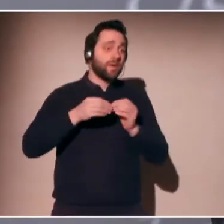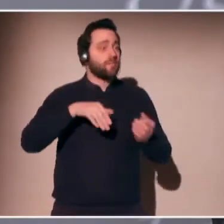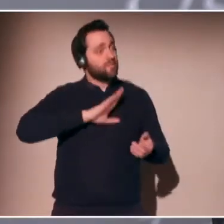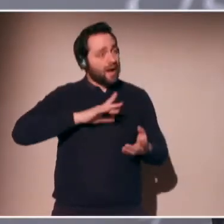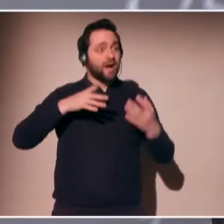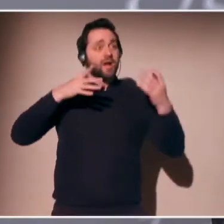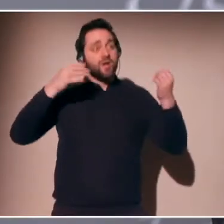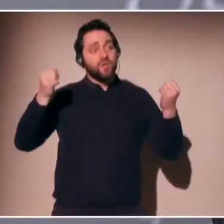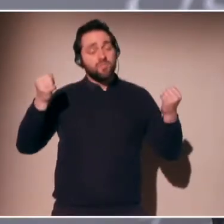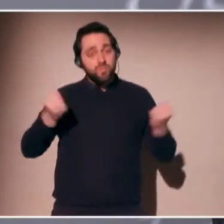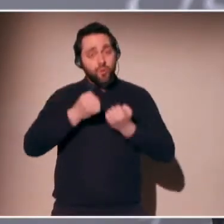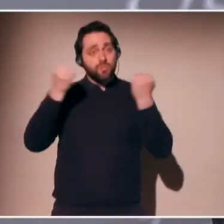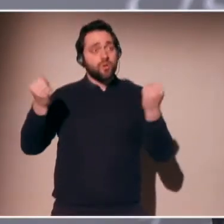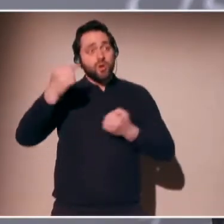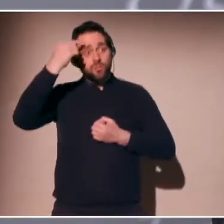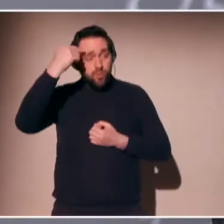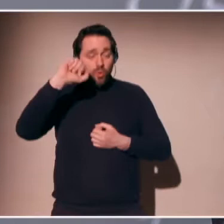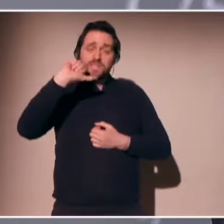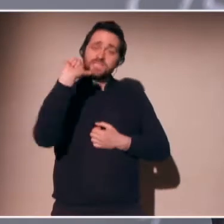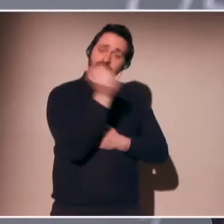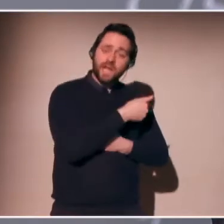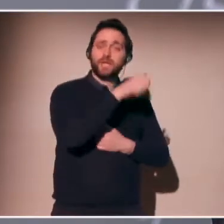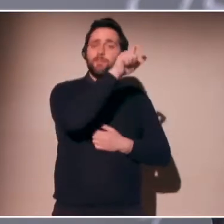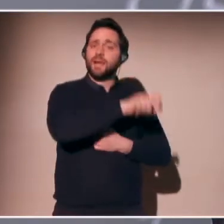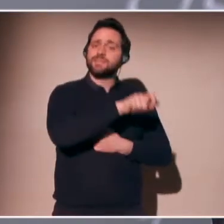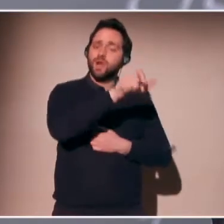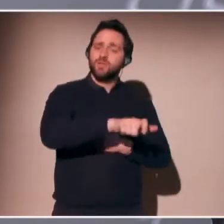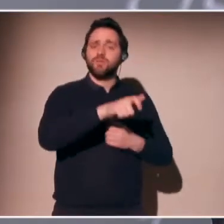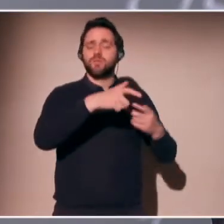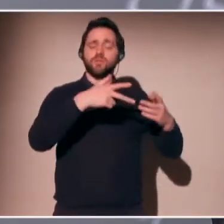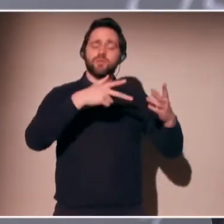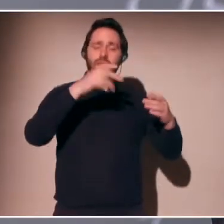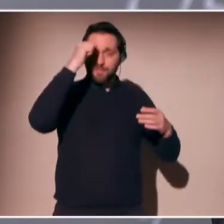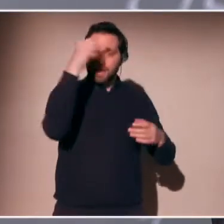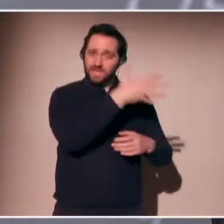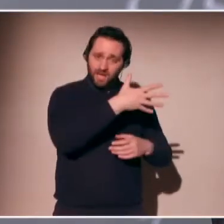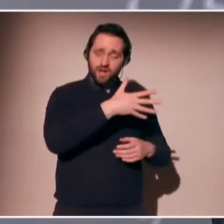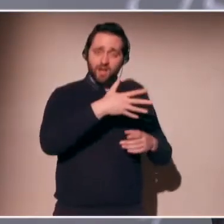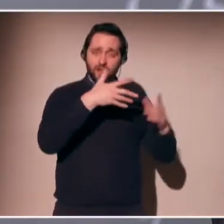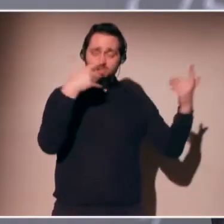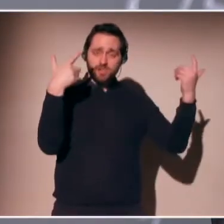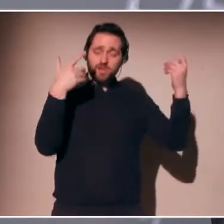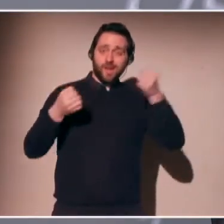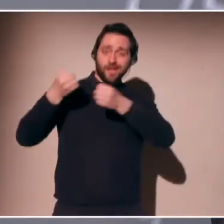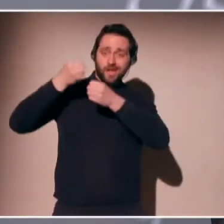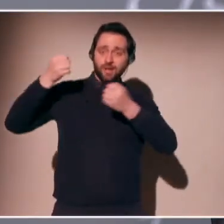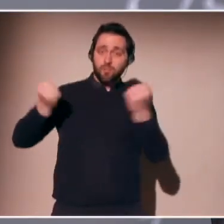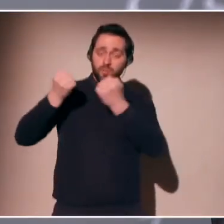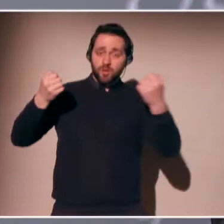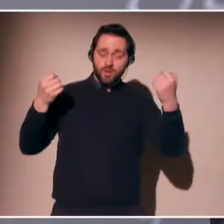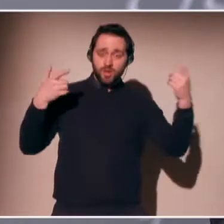Et le fait que les résultats sur les personnes afro-américaines